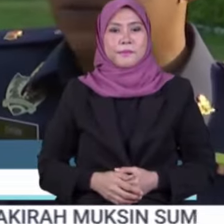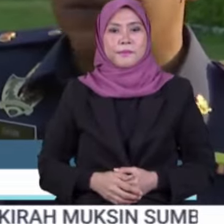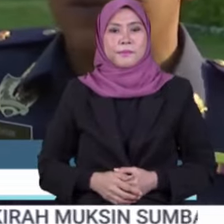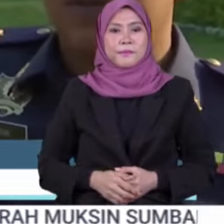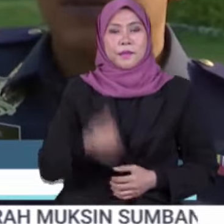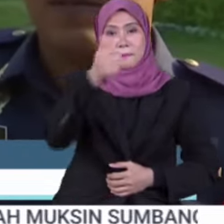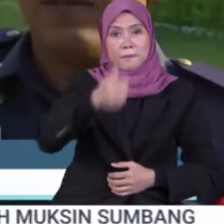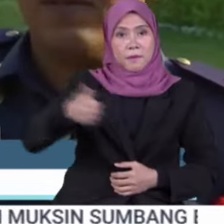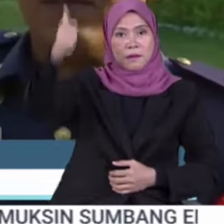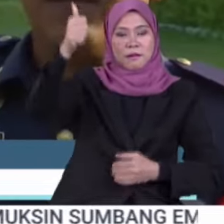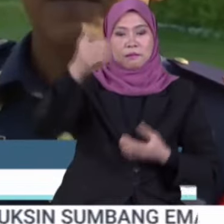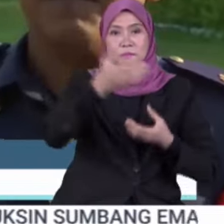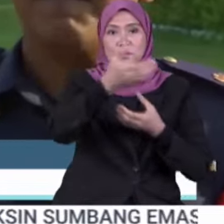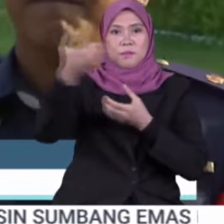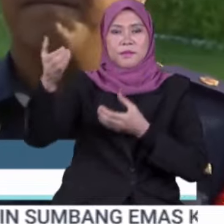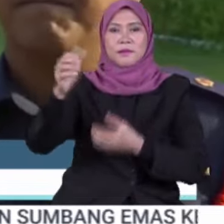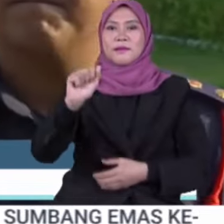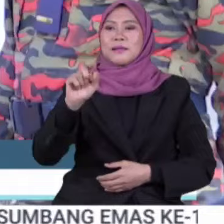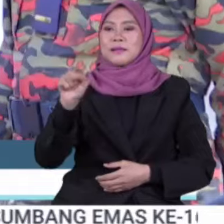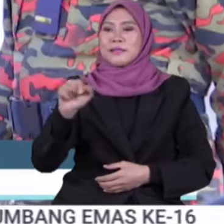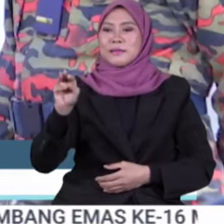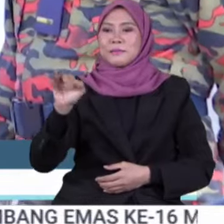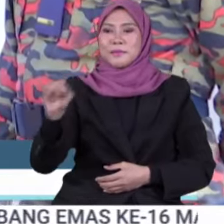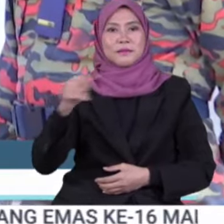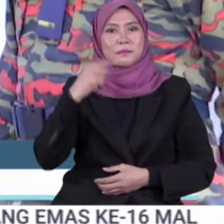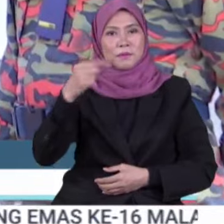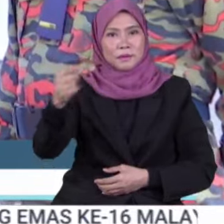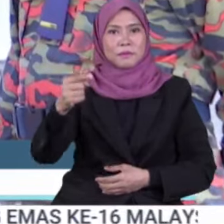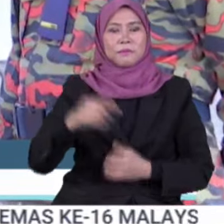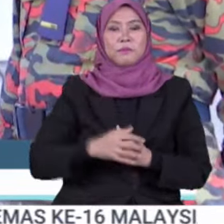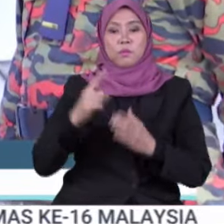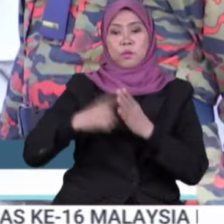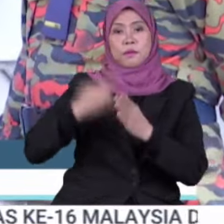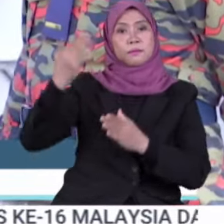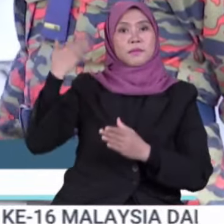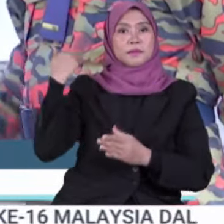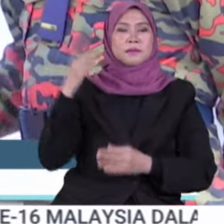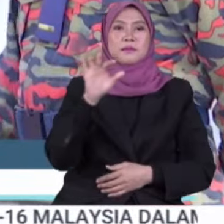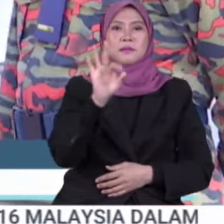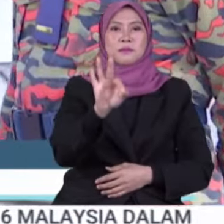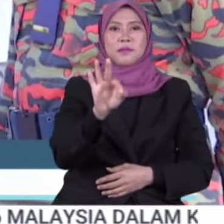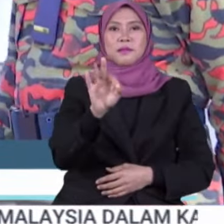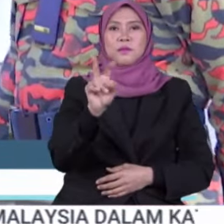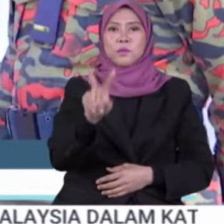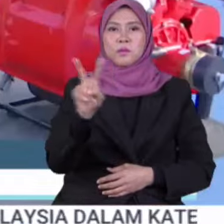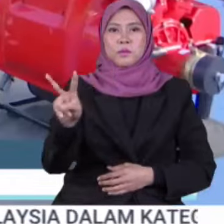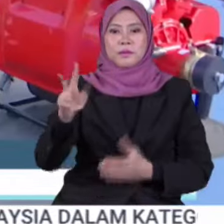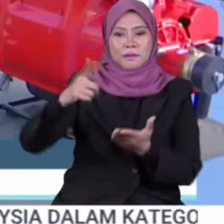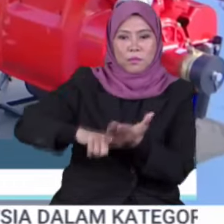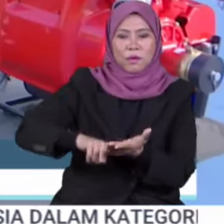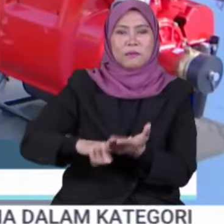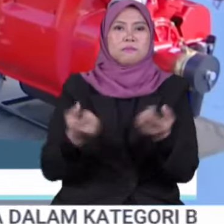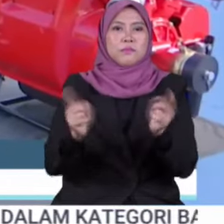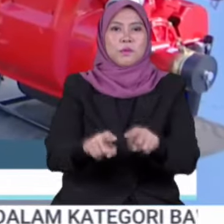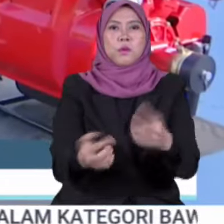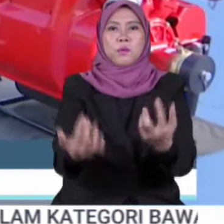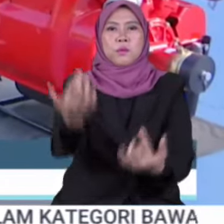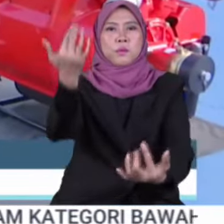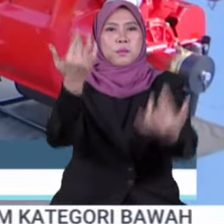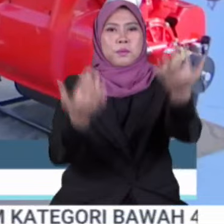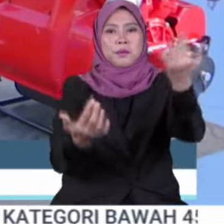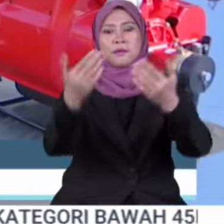Pengarah JBPM Negeri Azmi Osman berkata, setakat bulan lepas sebanyak 922 laporan kebakaran terbuka